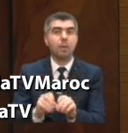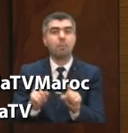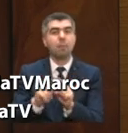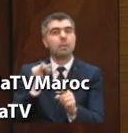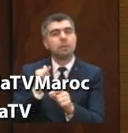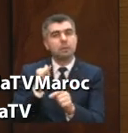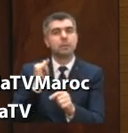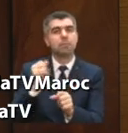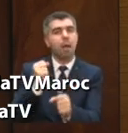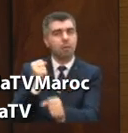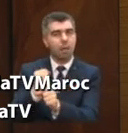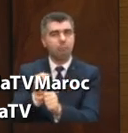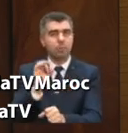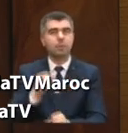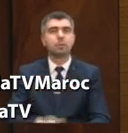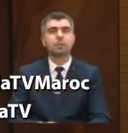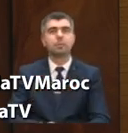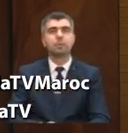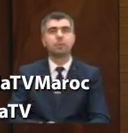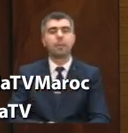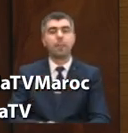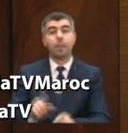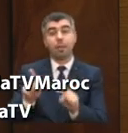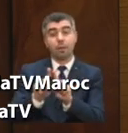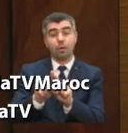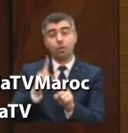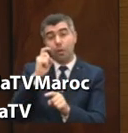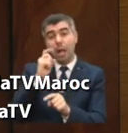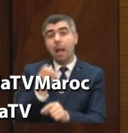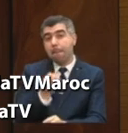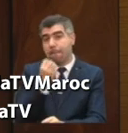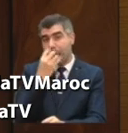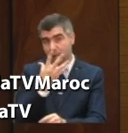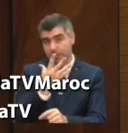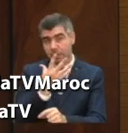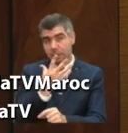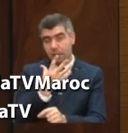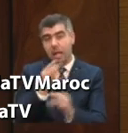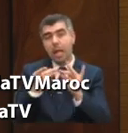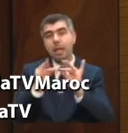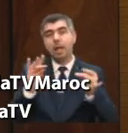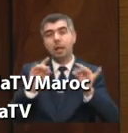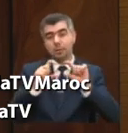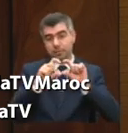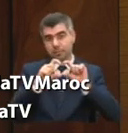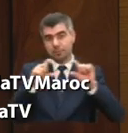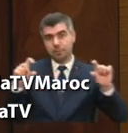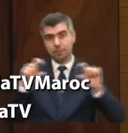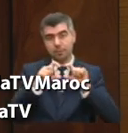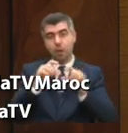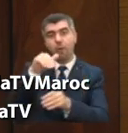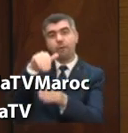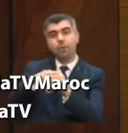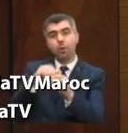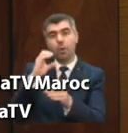بمواصلة الاشتغال. وقد صرحت برسم شهر مارس عبر البوابة الإلكترونية التي أحدثها الصندوق الوطني